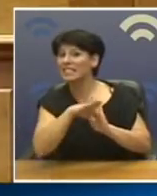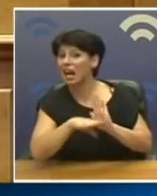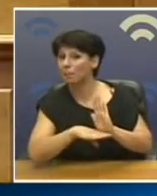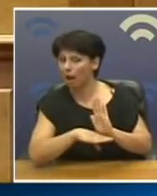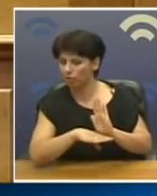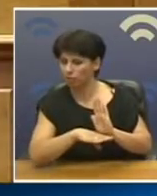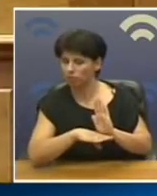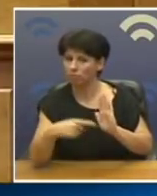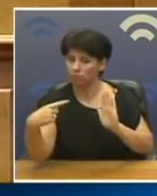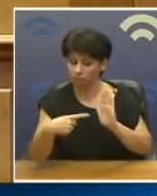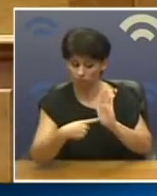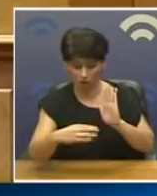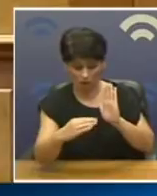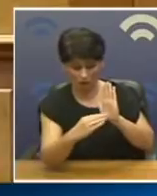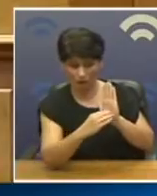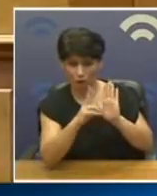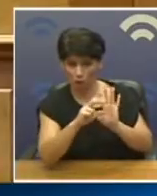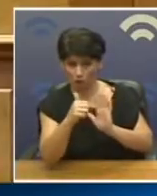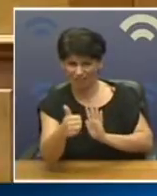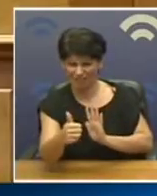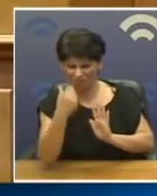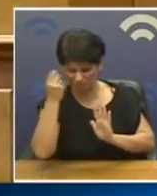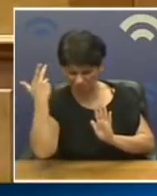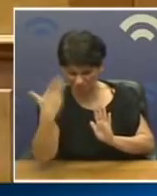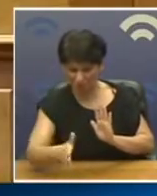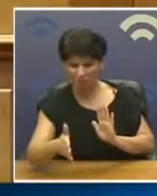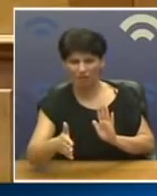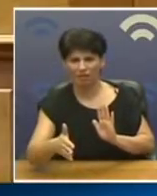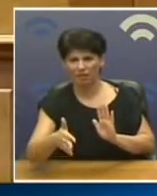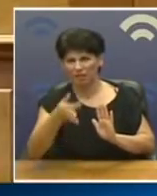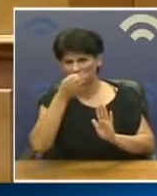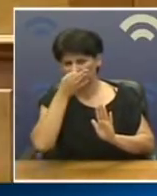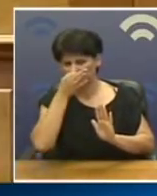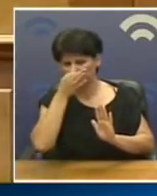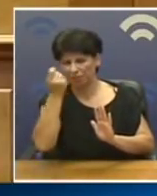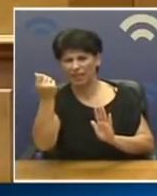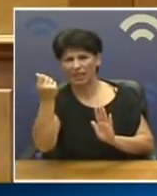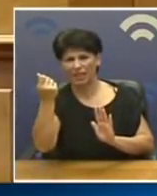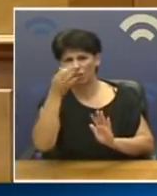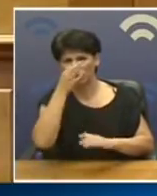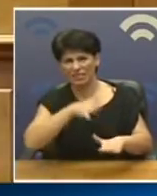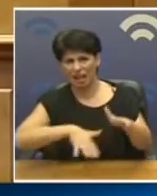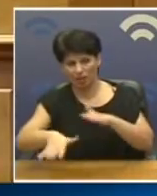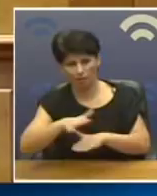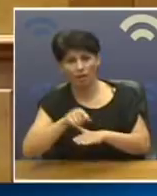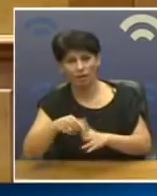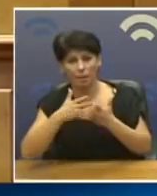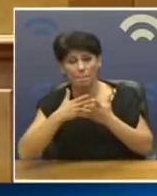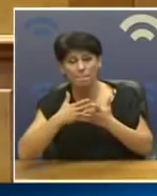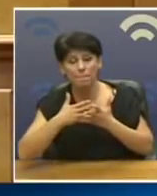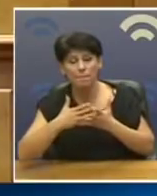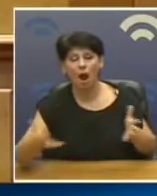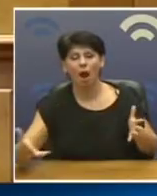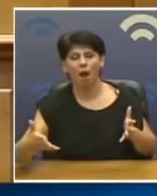Σε αυτό το έκτρωμα που έχει ξεπλύνει τόσα και τόσα πολιτικο-οικονομικά σκάνδαλα και αποτελεί τη μεγάλη σκιά στη